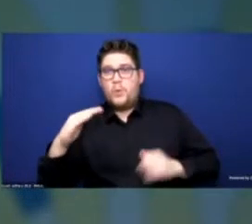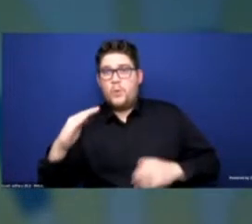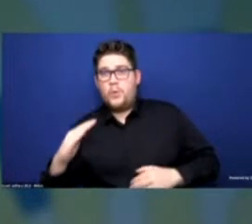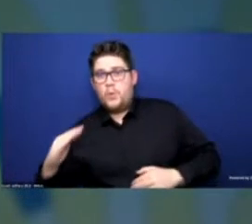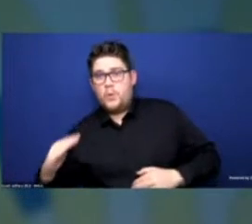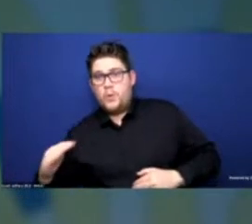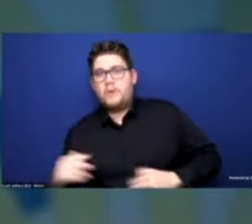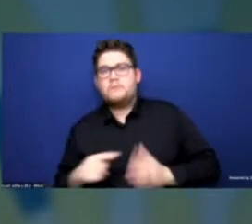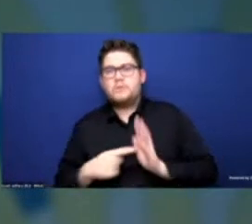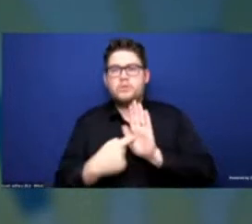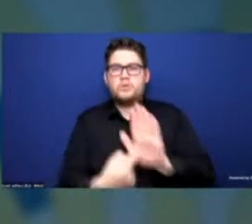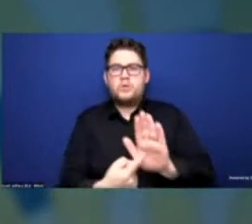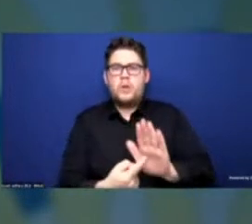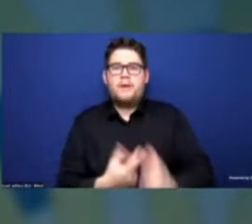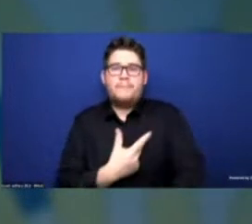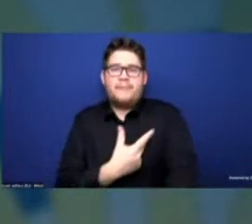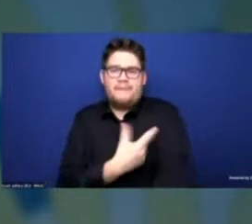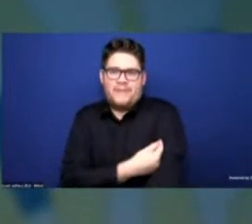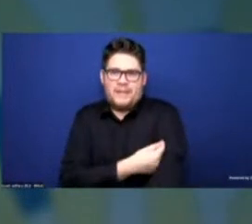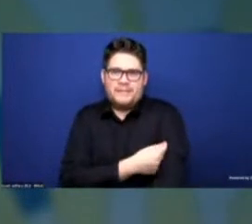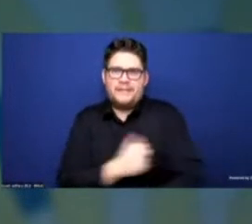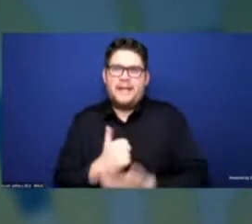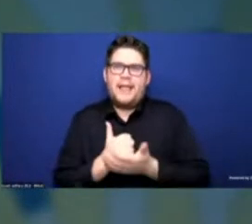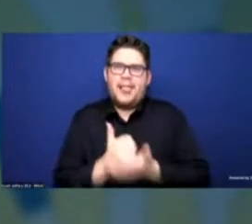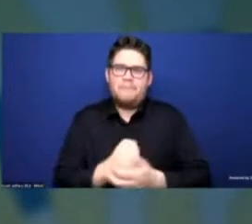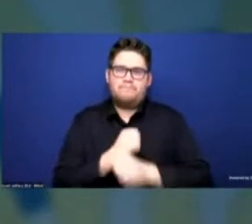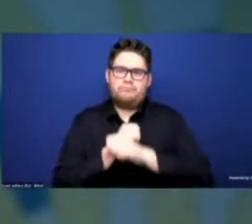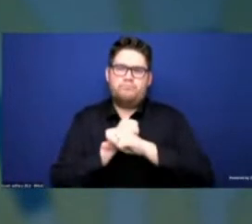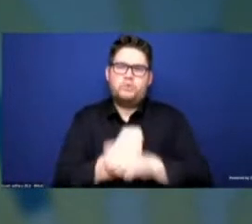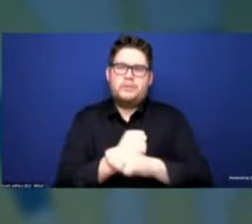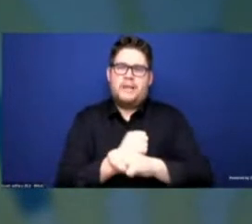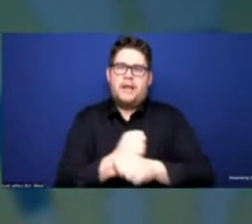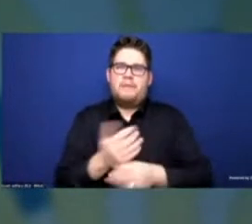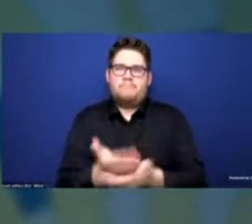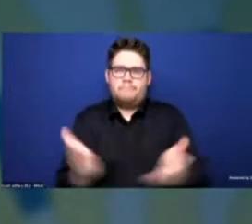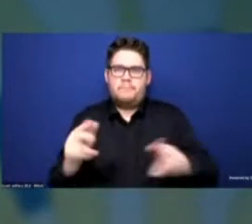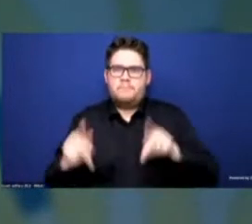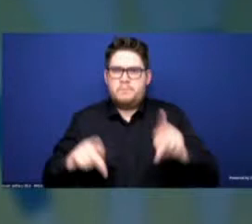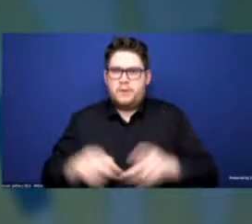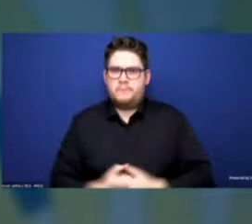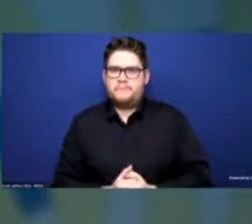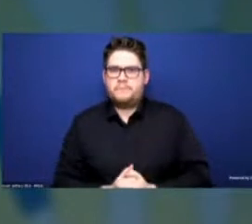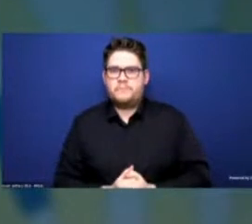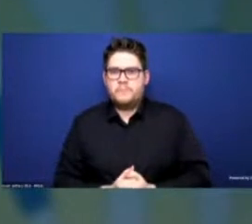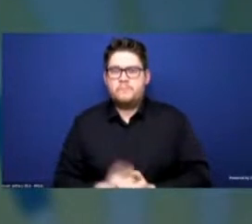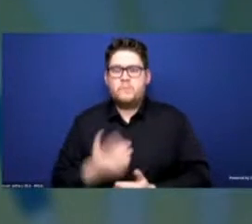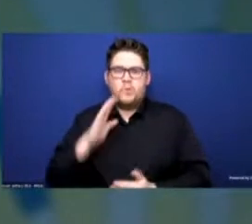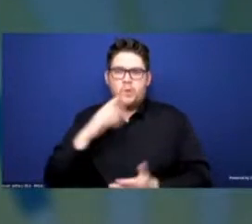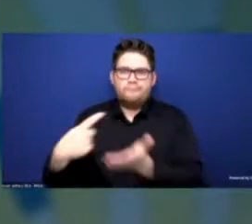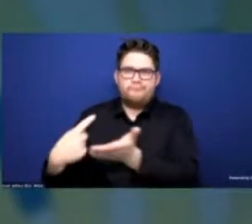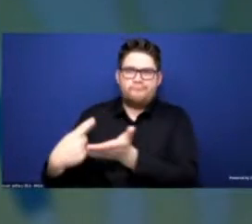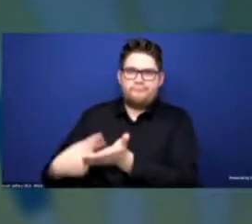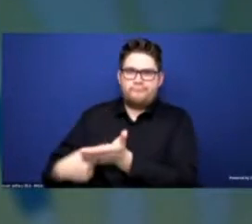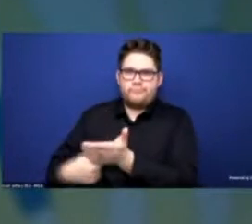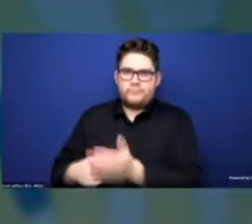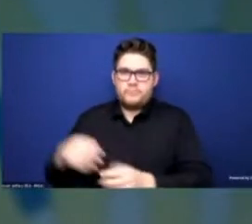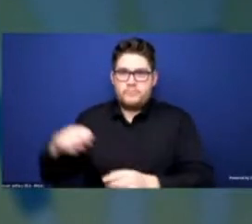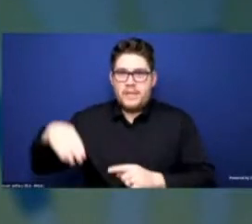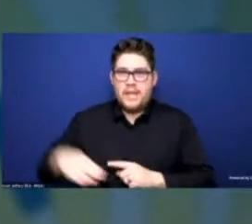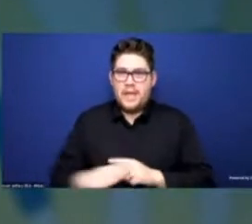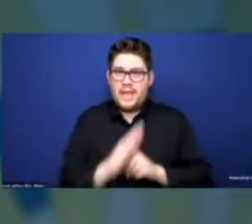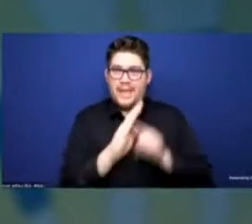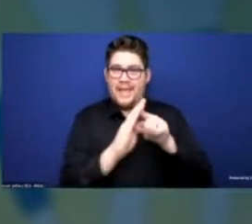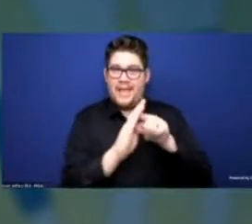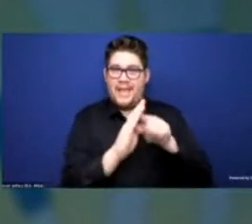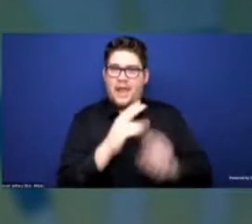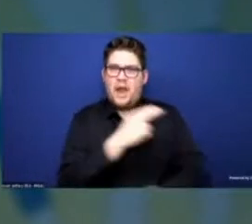疫 bit 苗 more 所起的 about 作用。 hospitalizations 所以 and 我们现在 why 要 we're 关 targeting 关 our 心的是 immunization 住院人 programs 数 where 为 we 什么 are 又 in a 上去 minute. 了。大家看到住院人